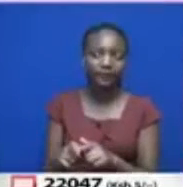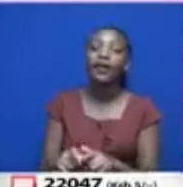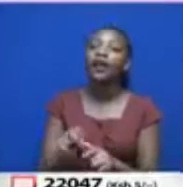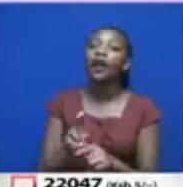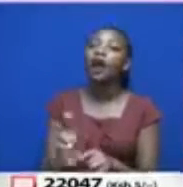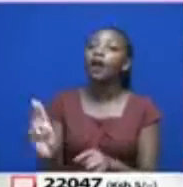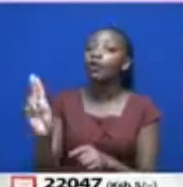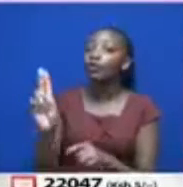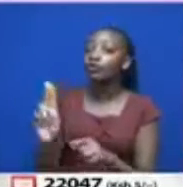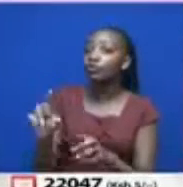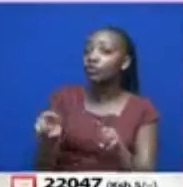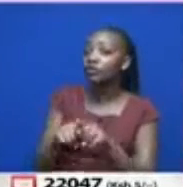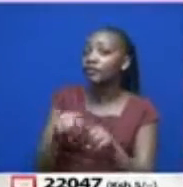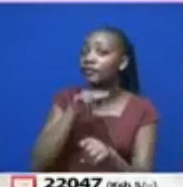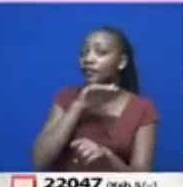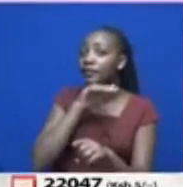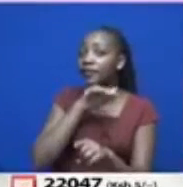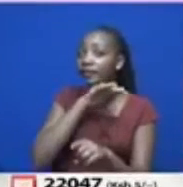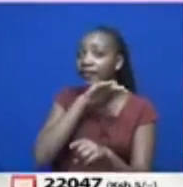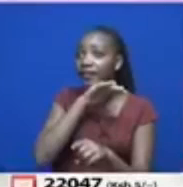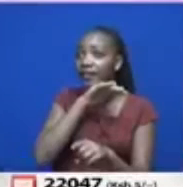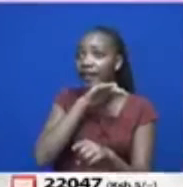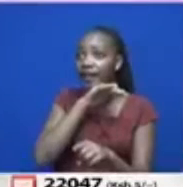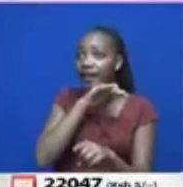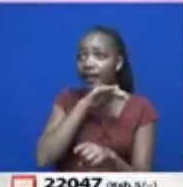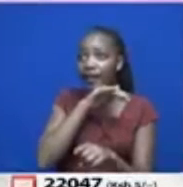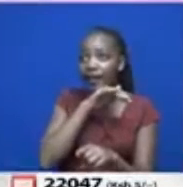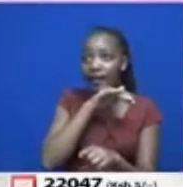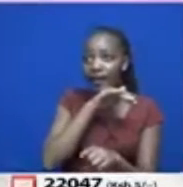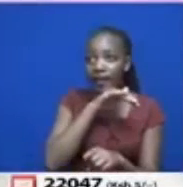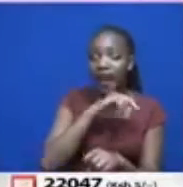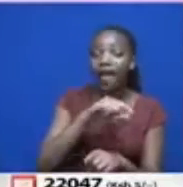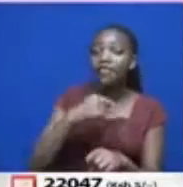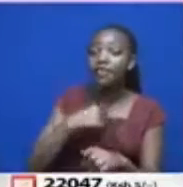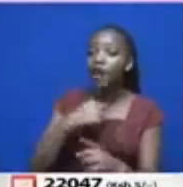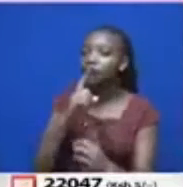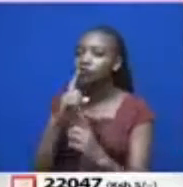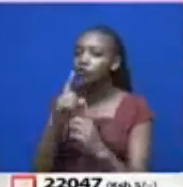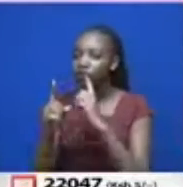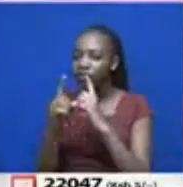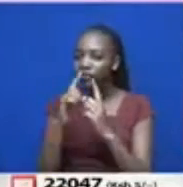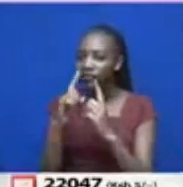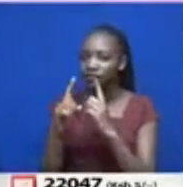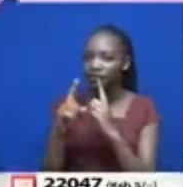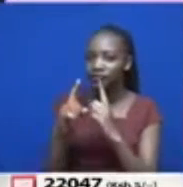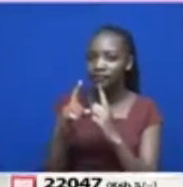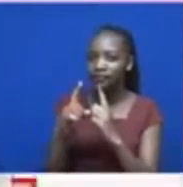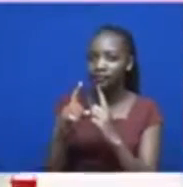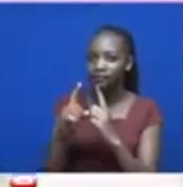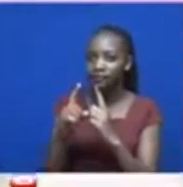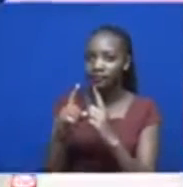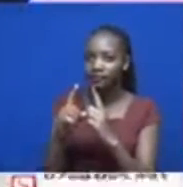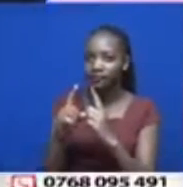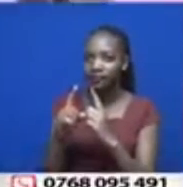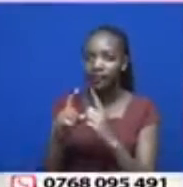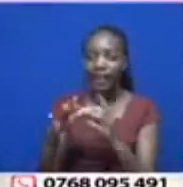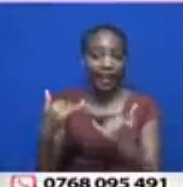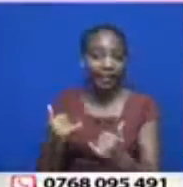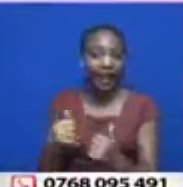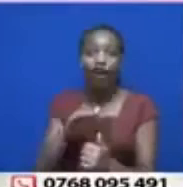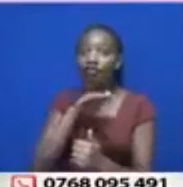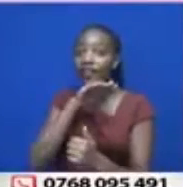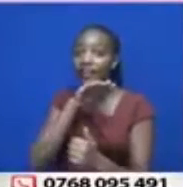na Mheshimiwa Raila Odinga wangefanya ile kitu tunaita structured talks. Sasa kwamba Mheshimiwa Raila Odinga atawe watu